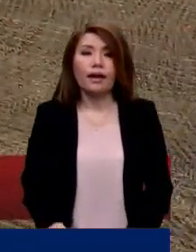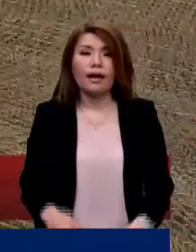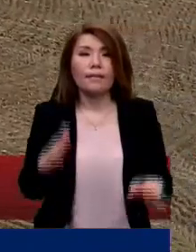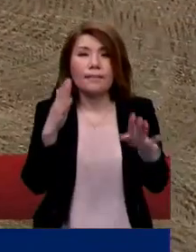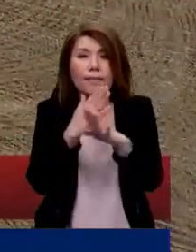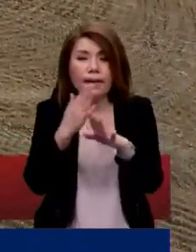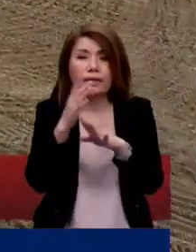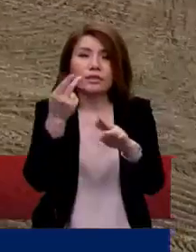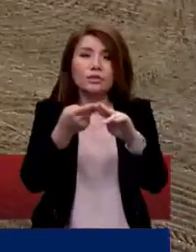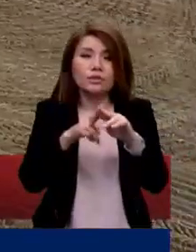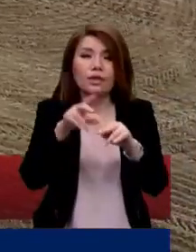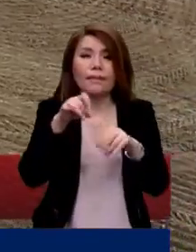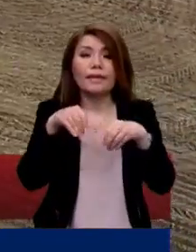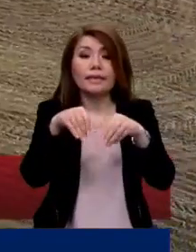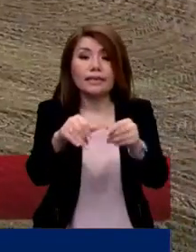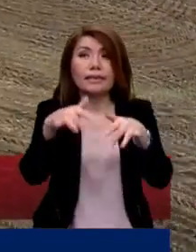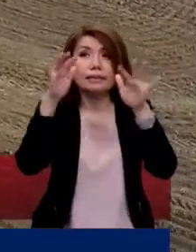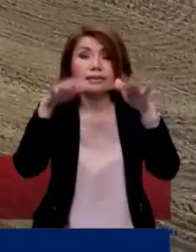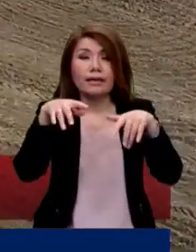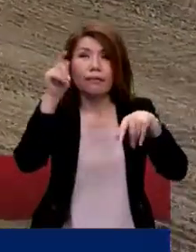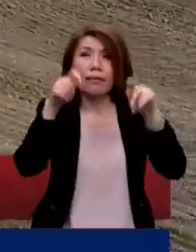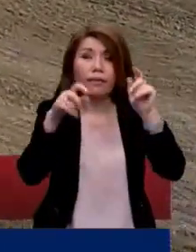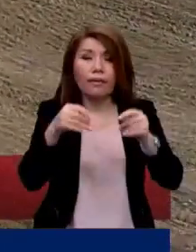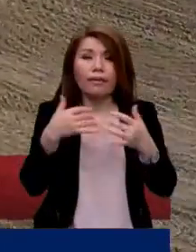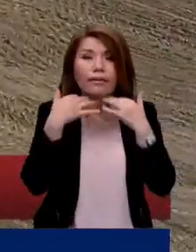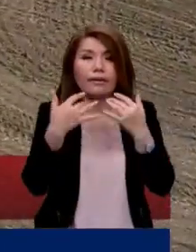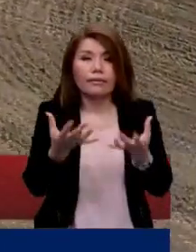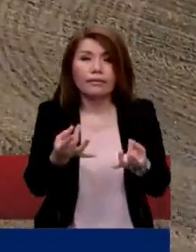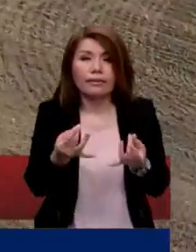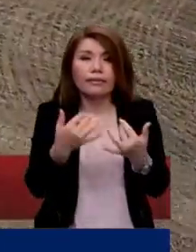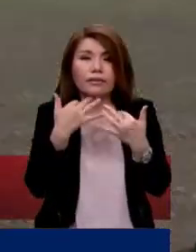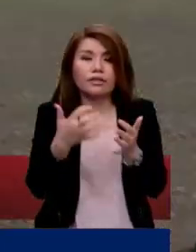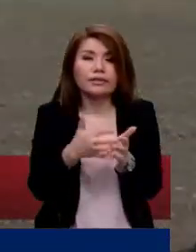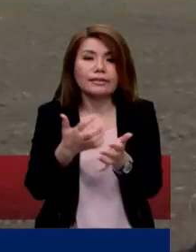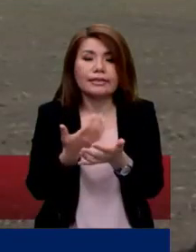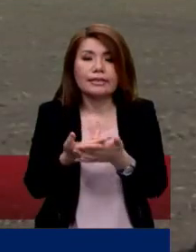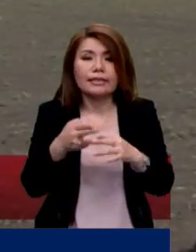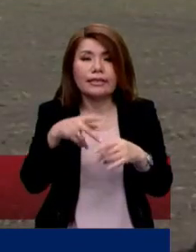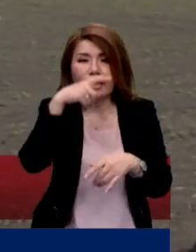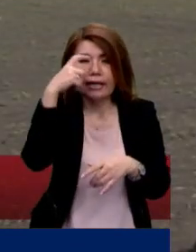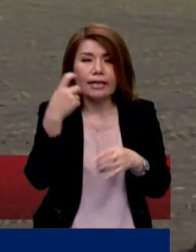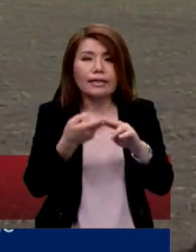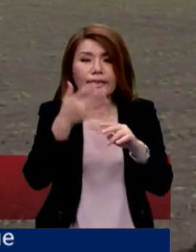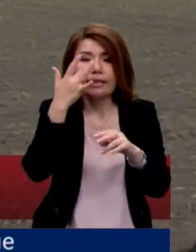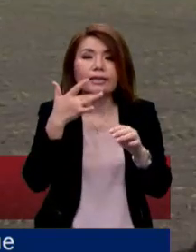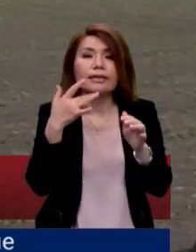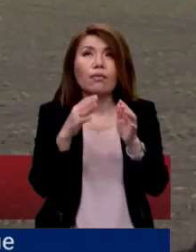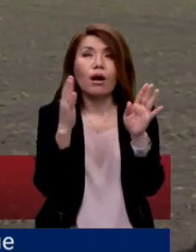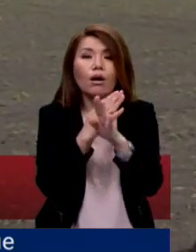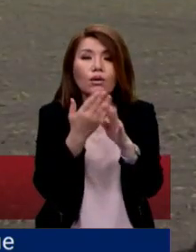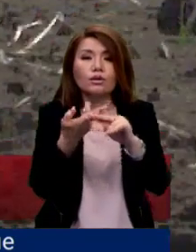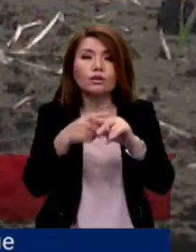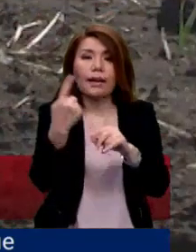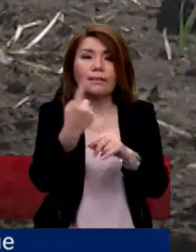Синоптиктер биыл бидайдың масақ жайыр шағында жаңбыр жаумай ылғал тапшы болады деп болжайды. Сондай-ақ жаз айларында ауа райы әдеттегіден 1